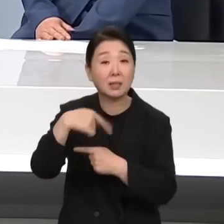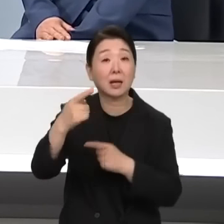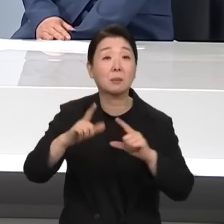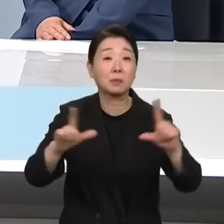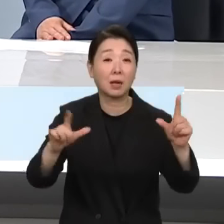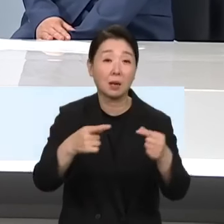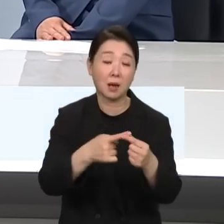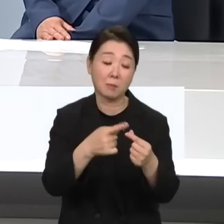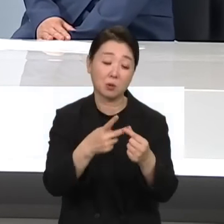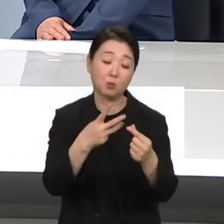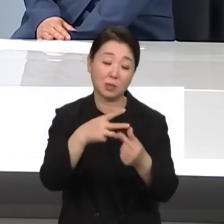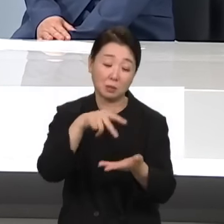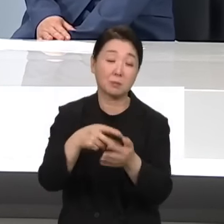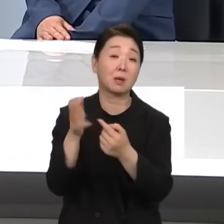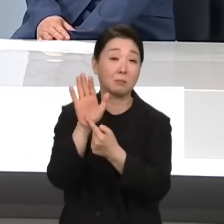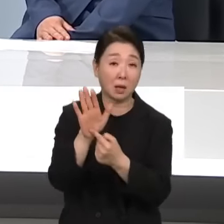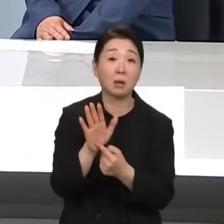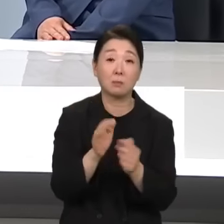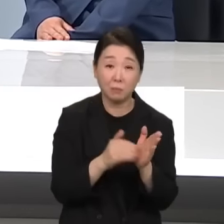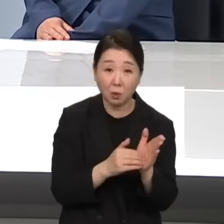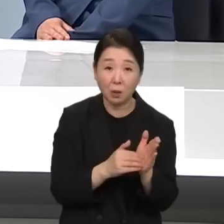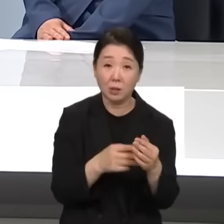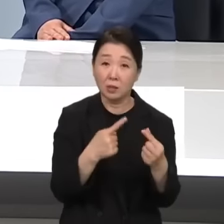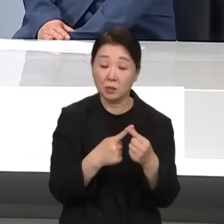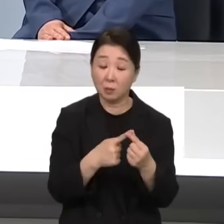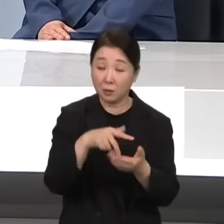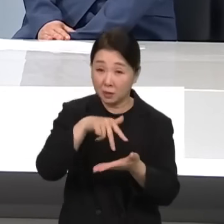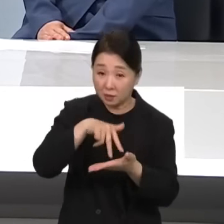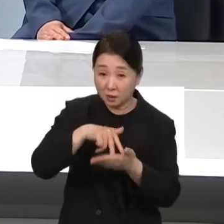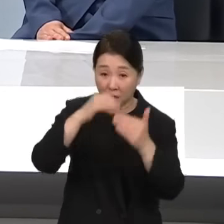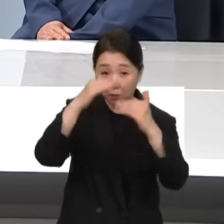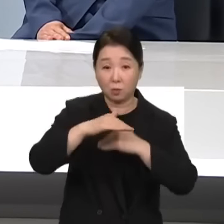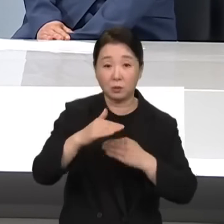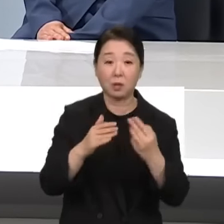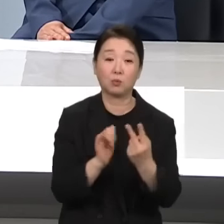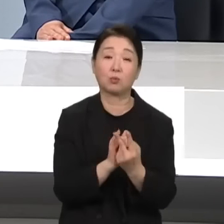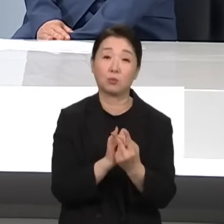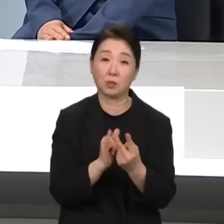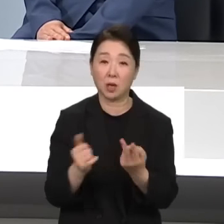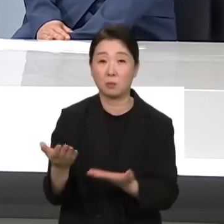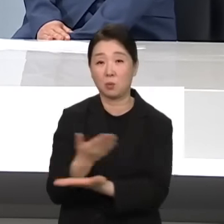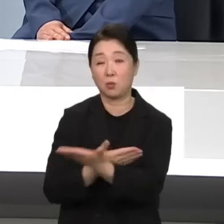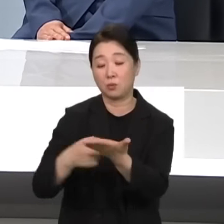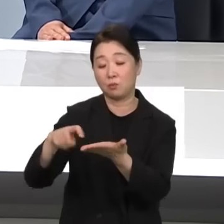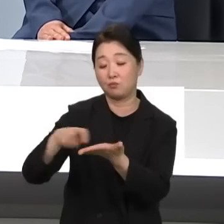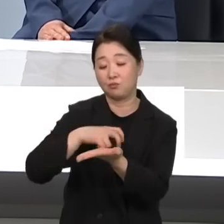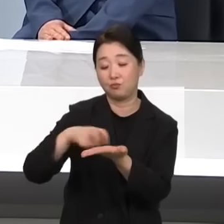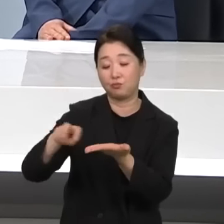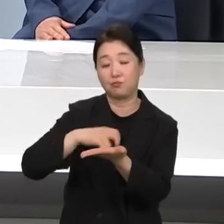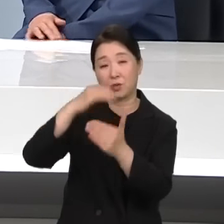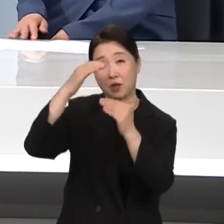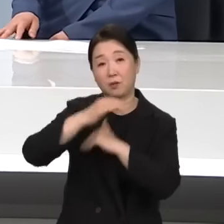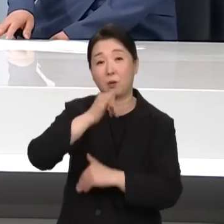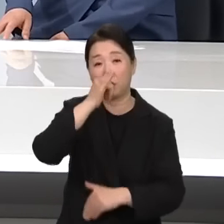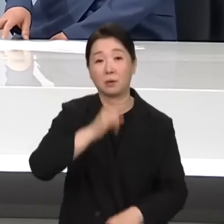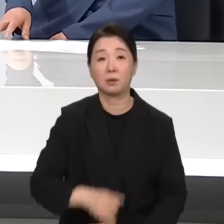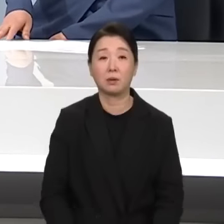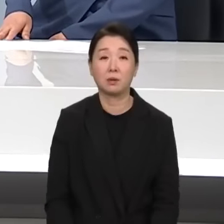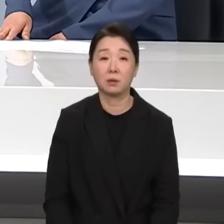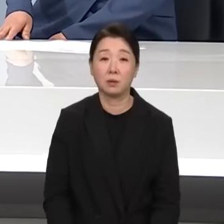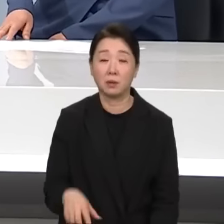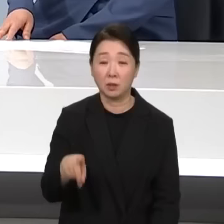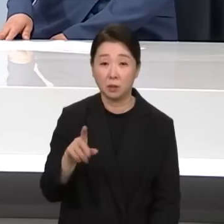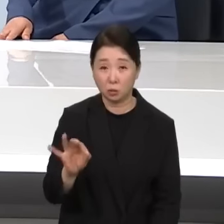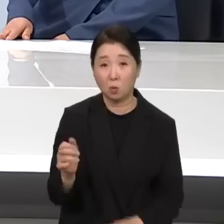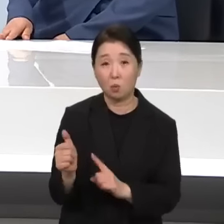세 차례 입장문을 냈는데 그중 첫 번째 입장문에만 두 사람이 교류한 문자에 대한 내용이 있었습니다. 송